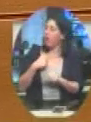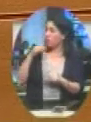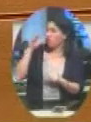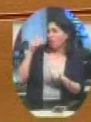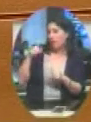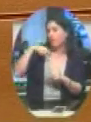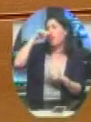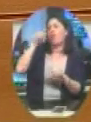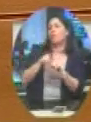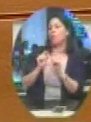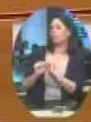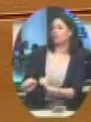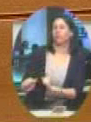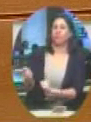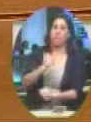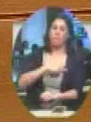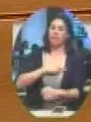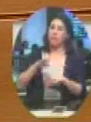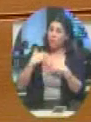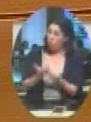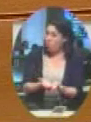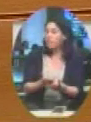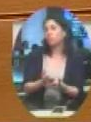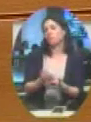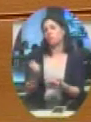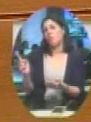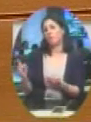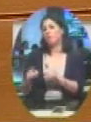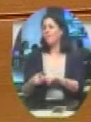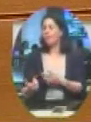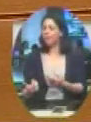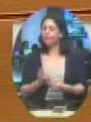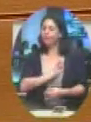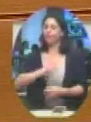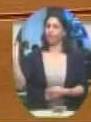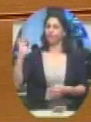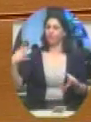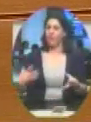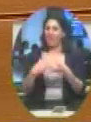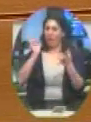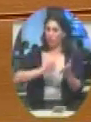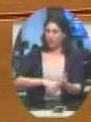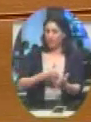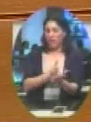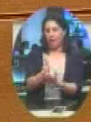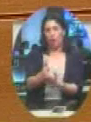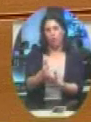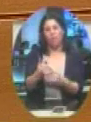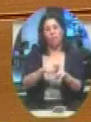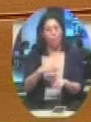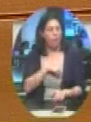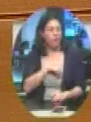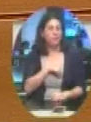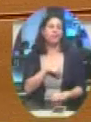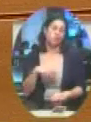הפרסים הניתנים בדין לכל אלו המהווים מופת לחברה שהצדק, היושר ומידת החסד